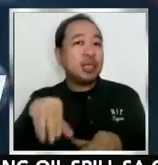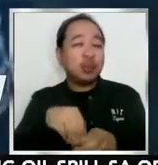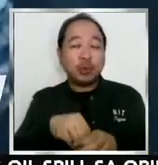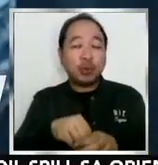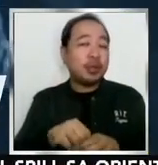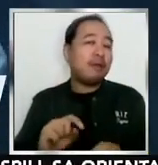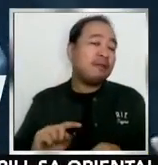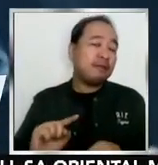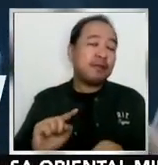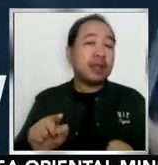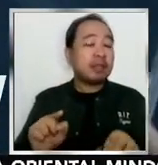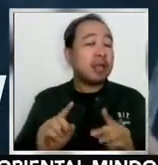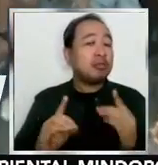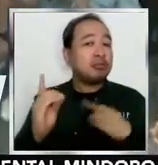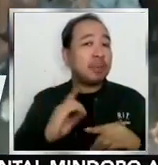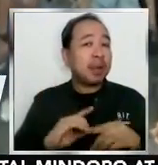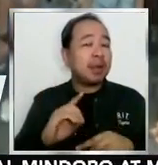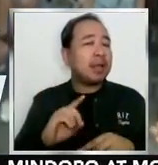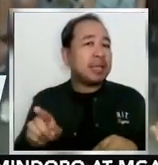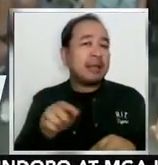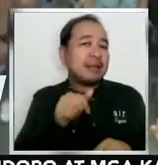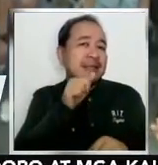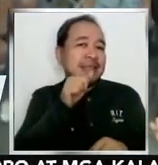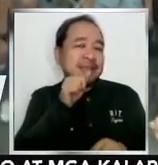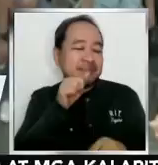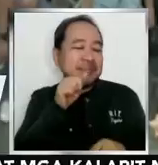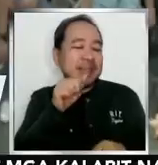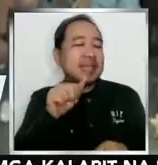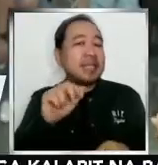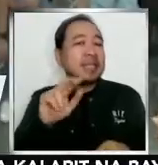series na mga lihim ni Orduha.